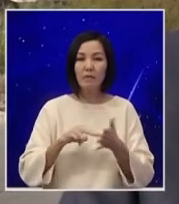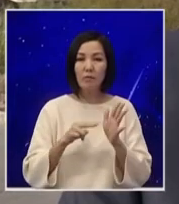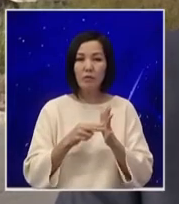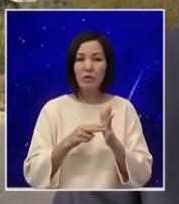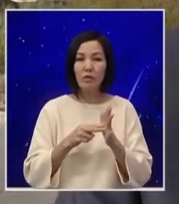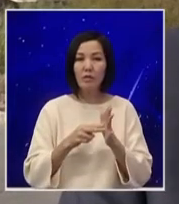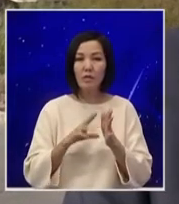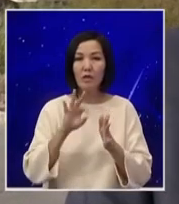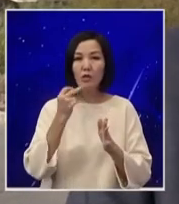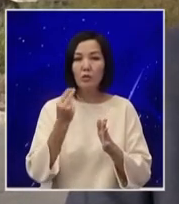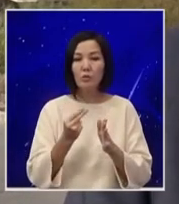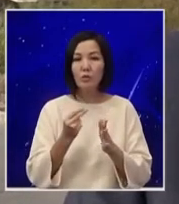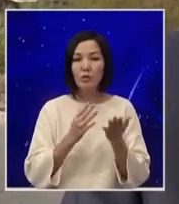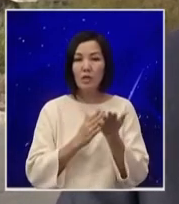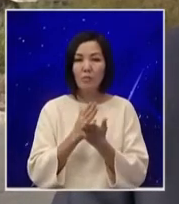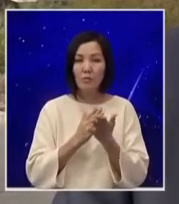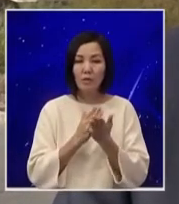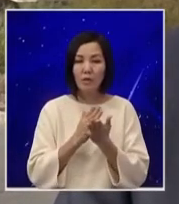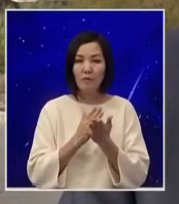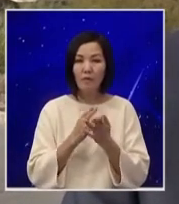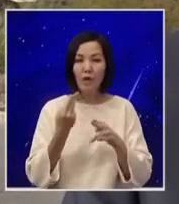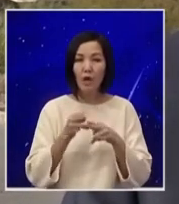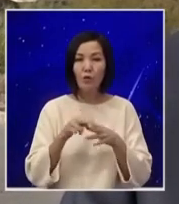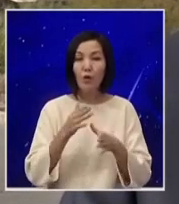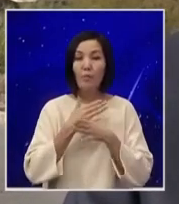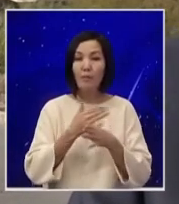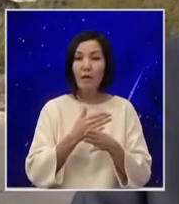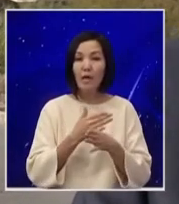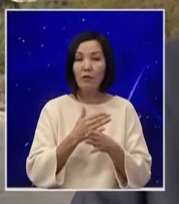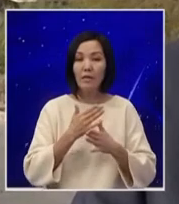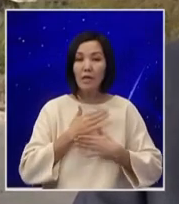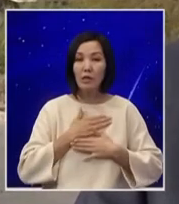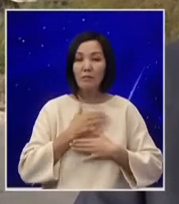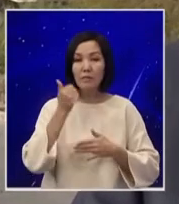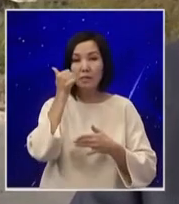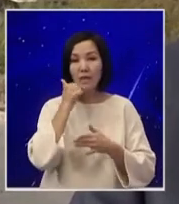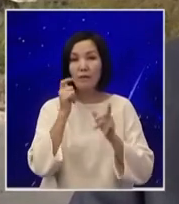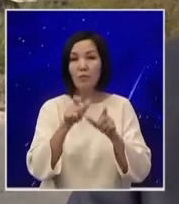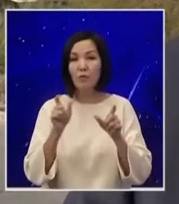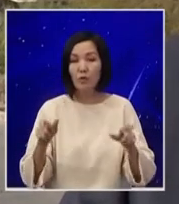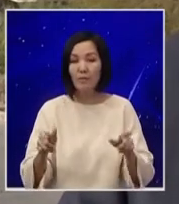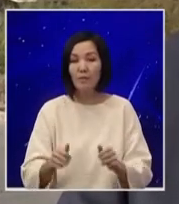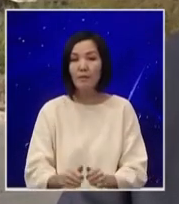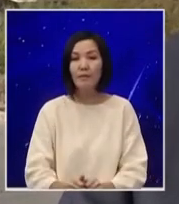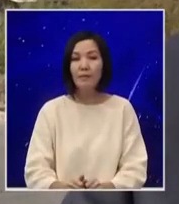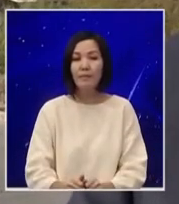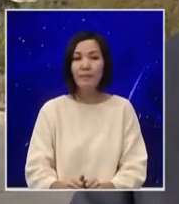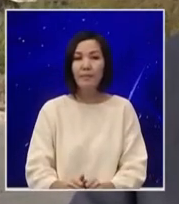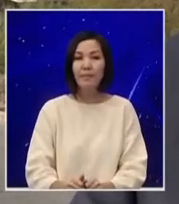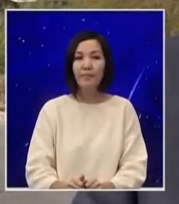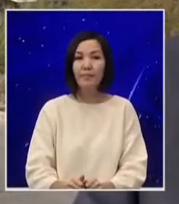социальных работников которые помогают нашим старейшинам так скажем пожилым людям